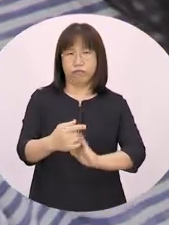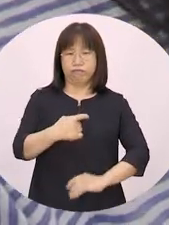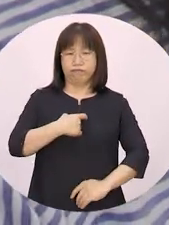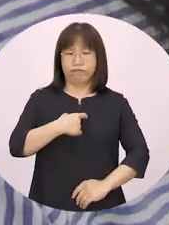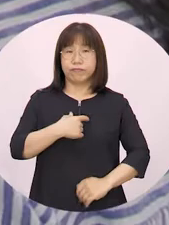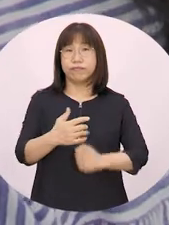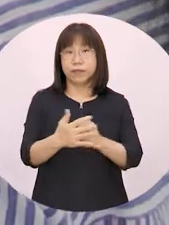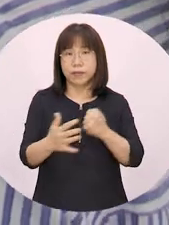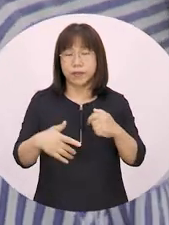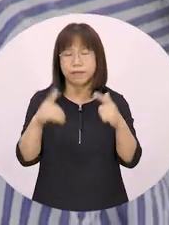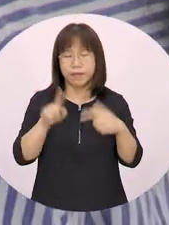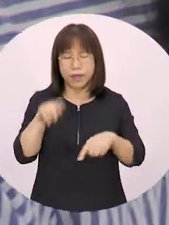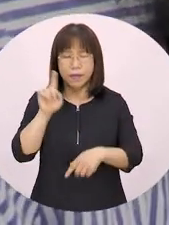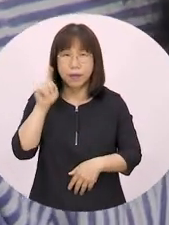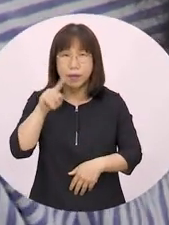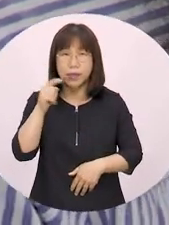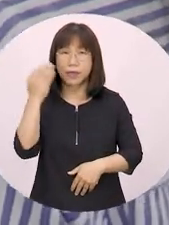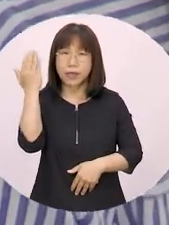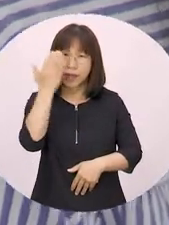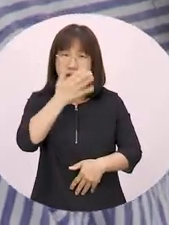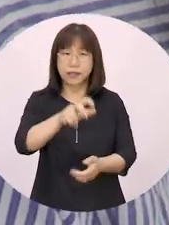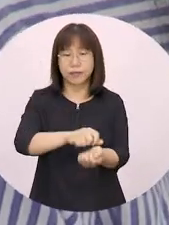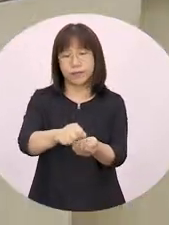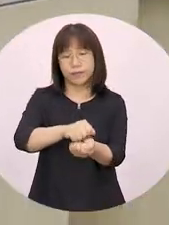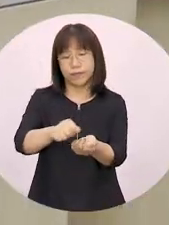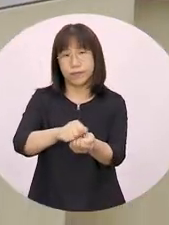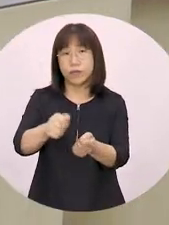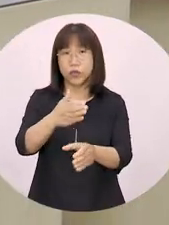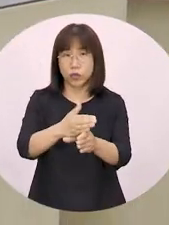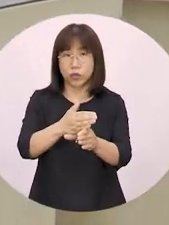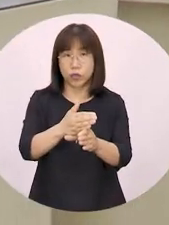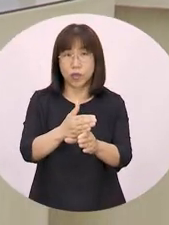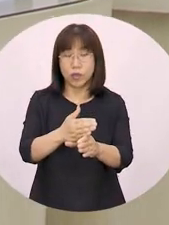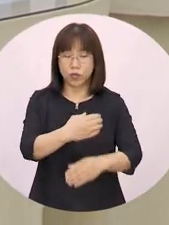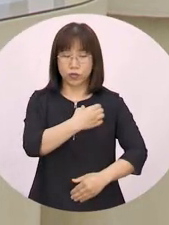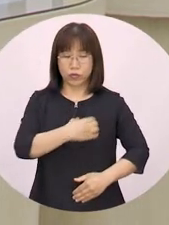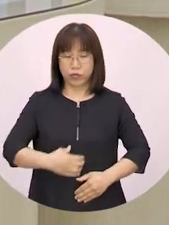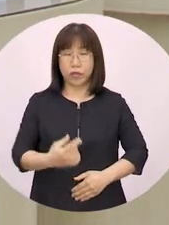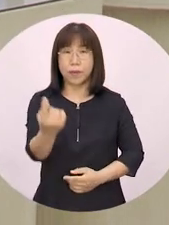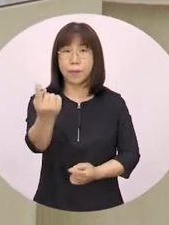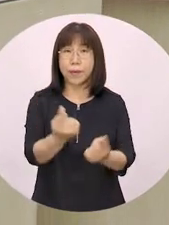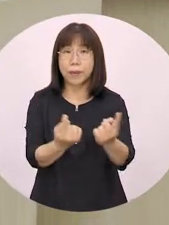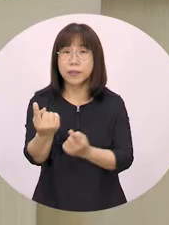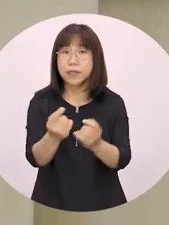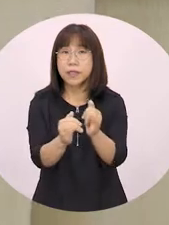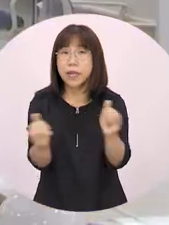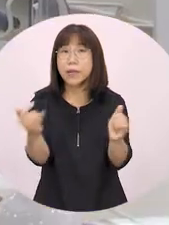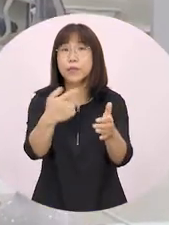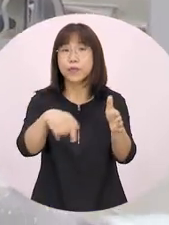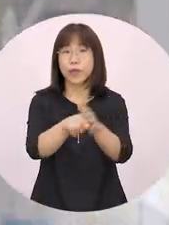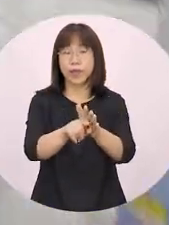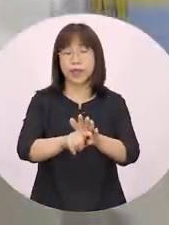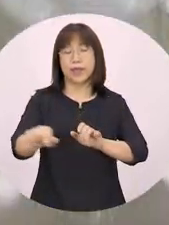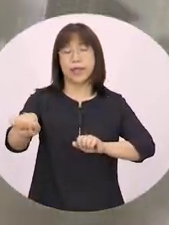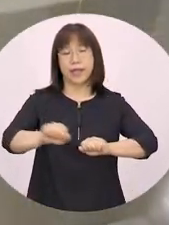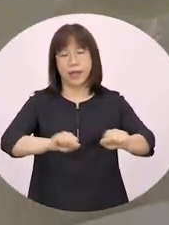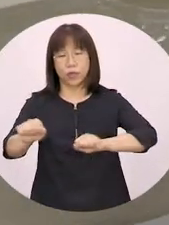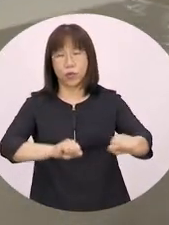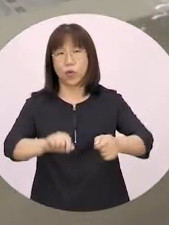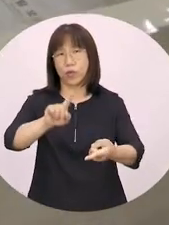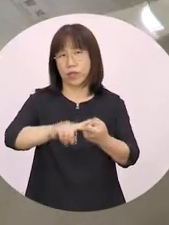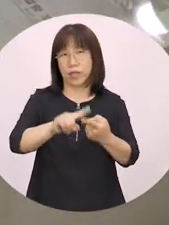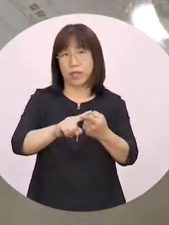알콜 소독제를 이용해 매일 소독하고 있습니다 특히 구청을 방문하는 국민들을 위해 행동수칙 포스터를